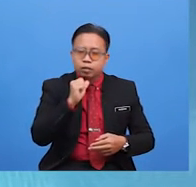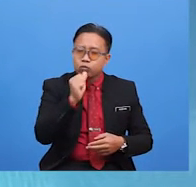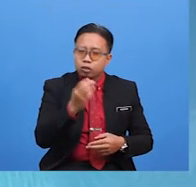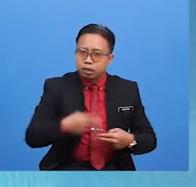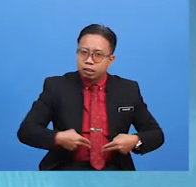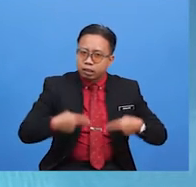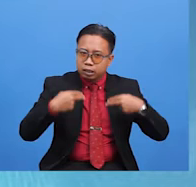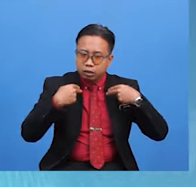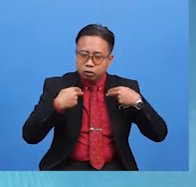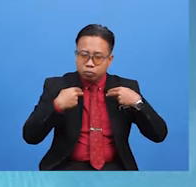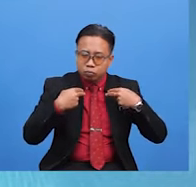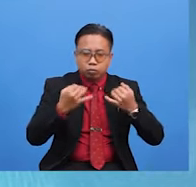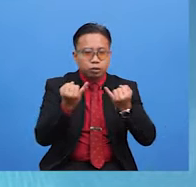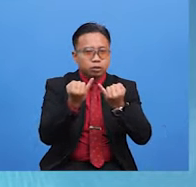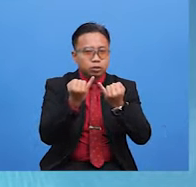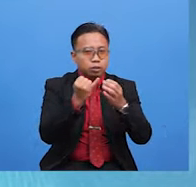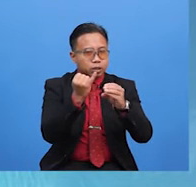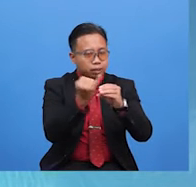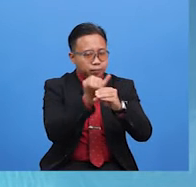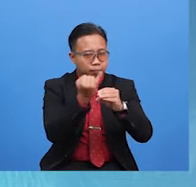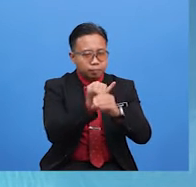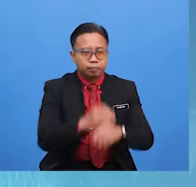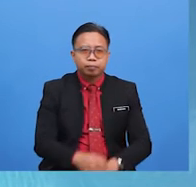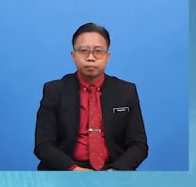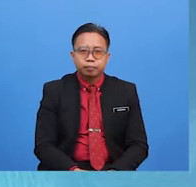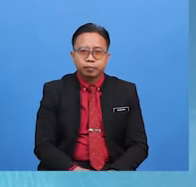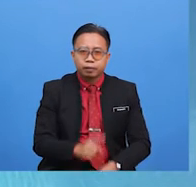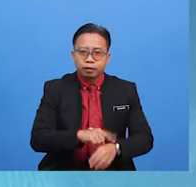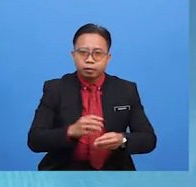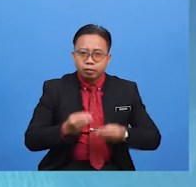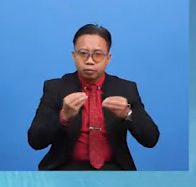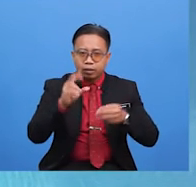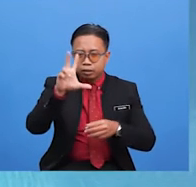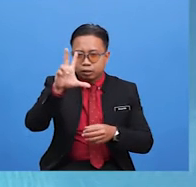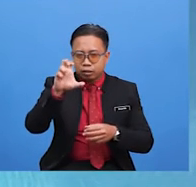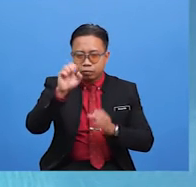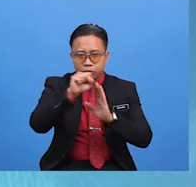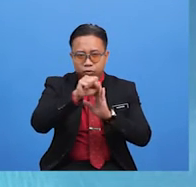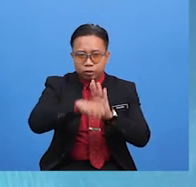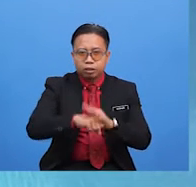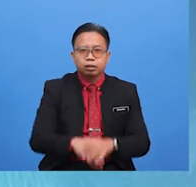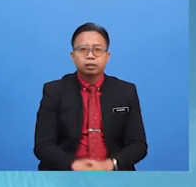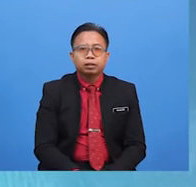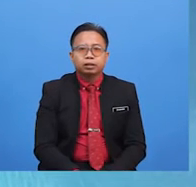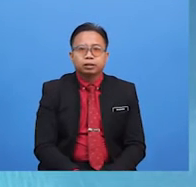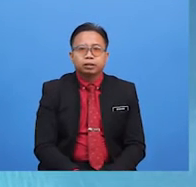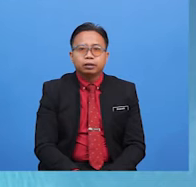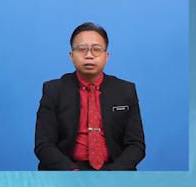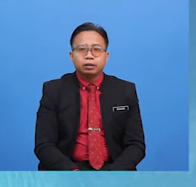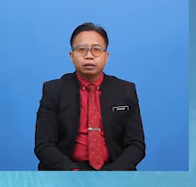yang merupakan jirin. Masa yang diberikan 30 saat.